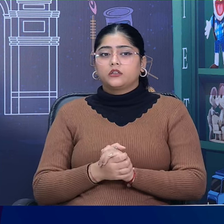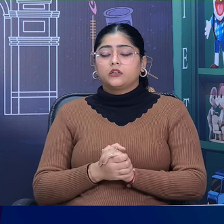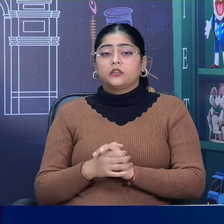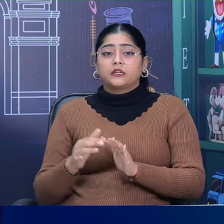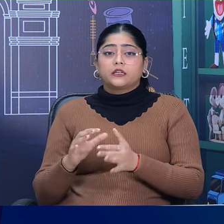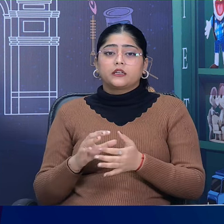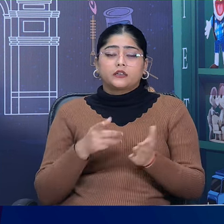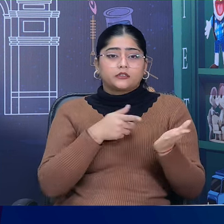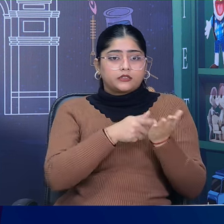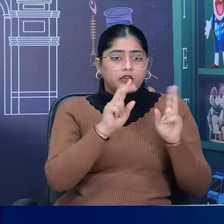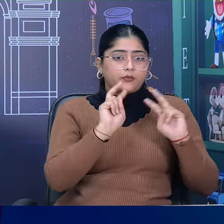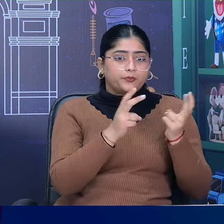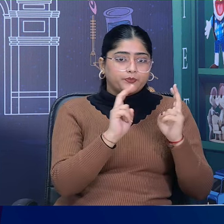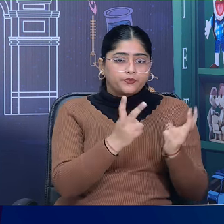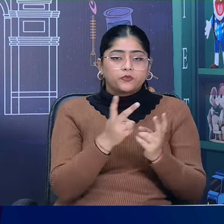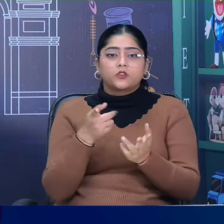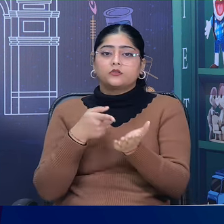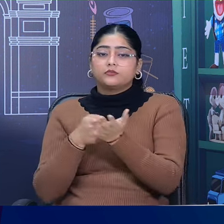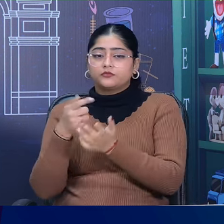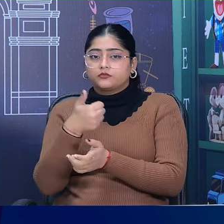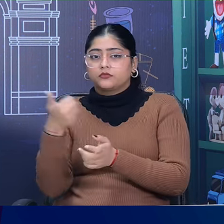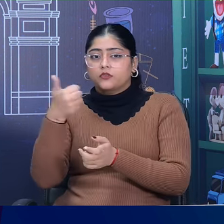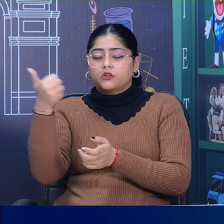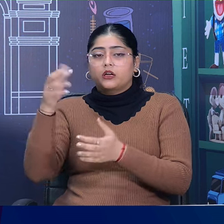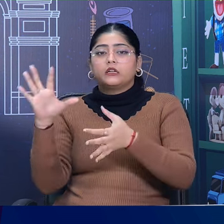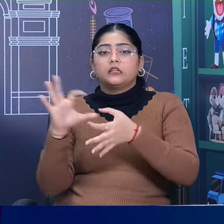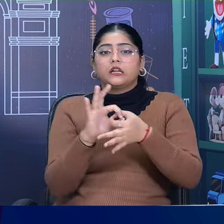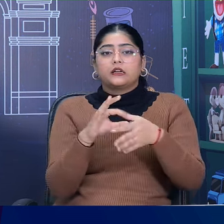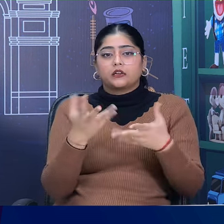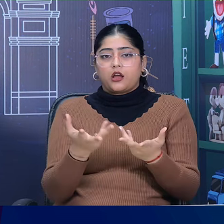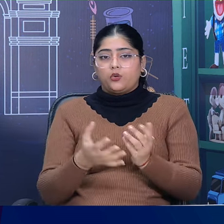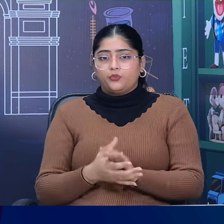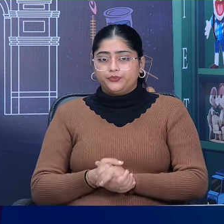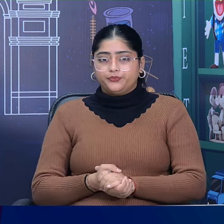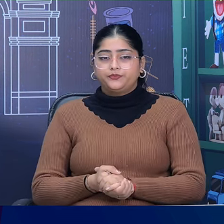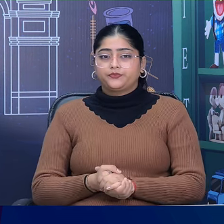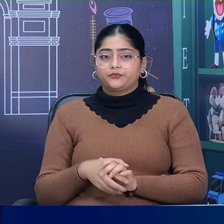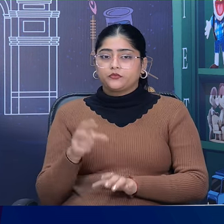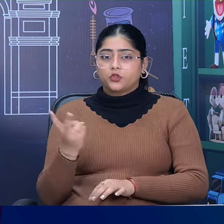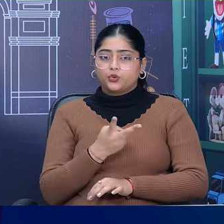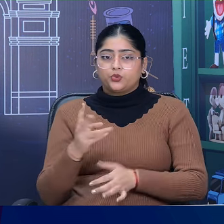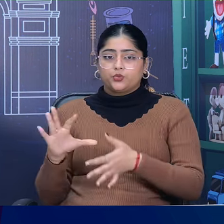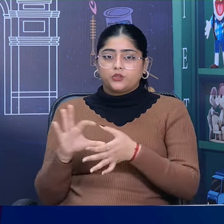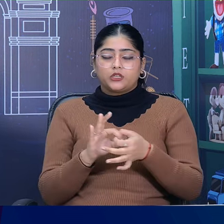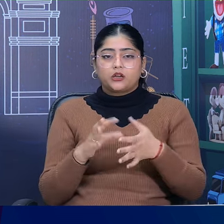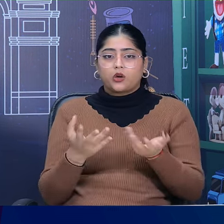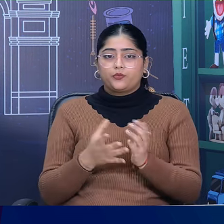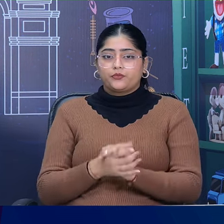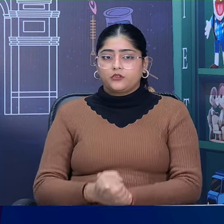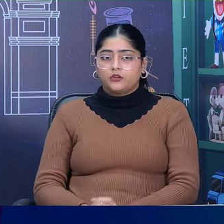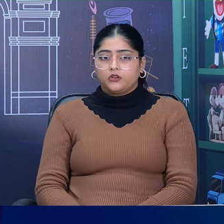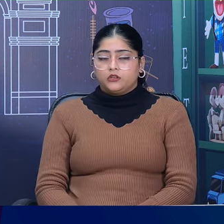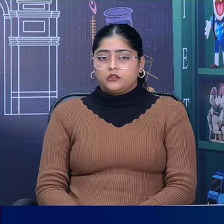बिटवीन ग्रामसभा एंड ग्राम पंचायत कि ग्रामसभा ग्राम पंचायत के बीच में लिंक क्या है दोनों के बीच में हम ठीक